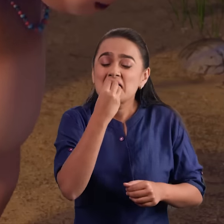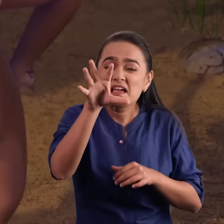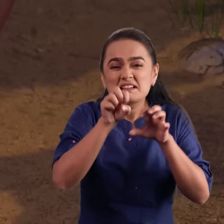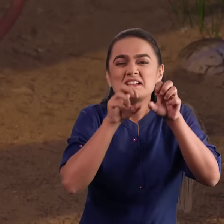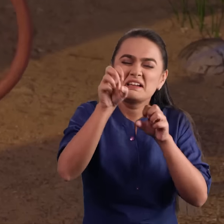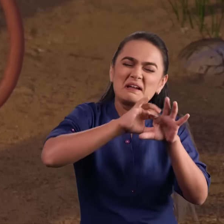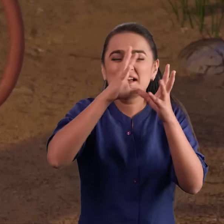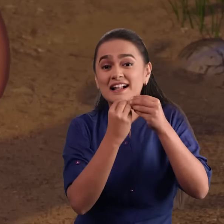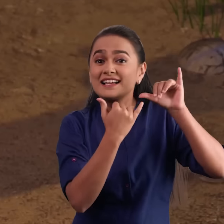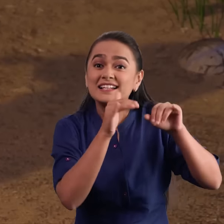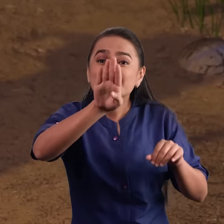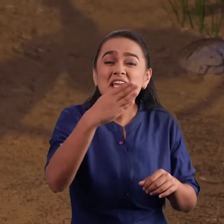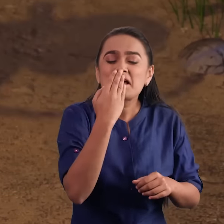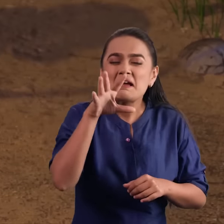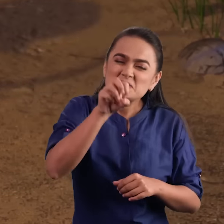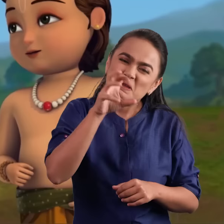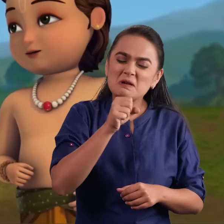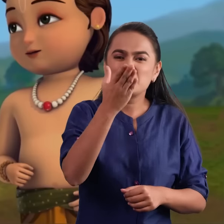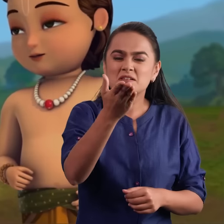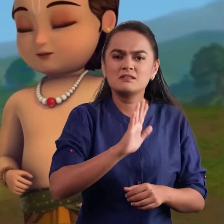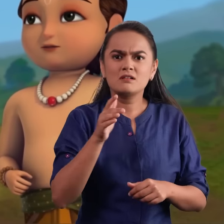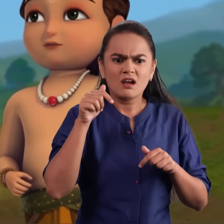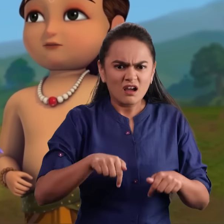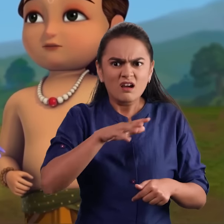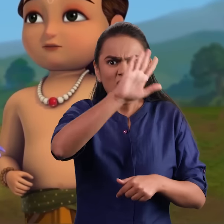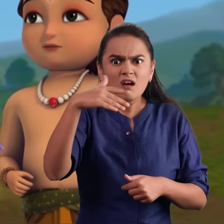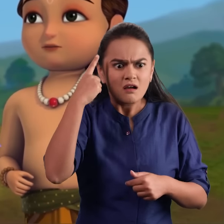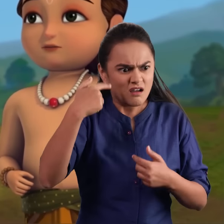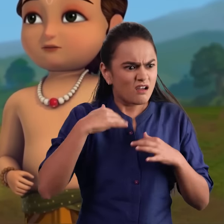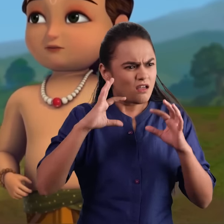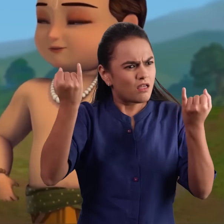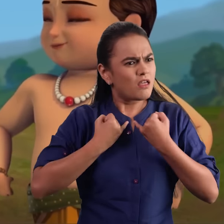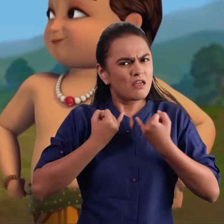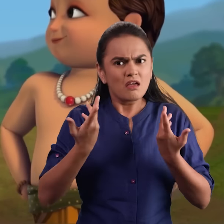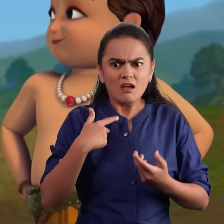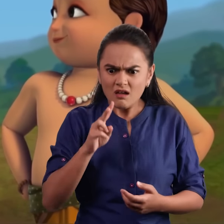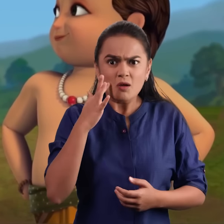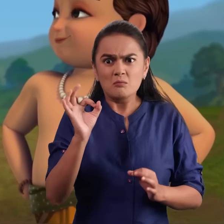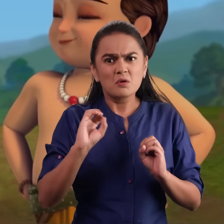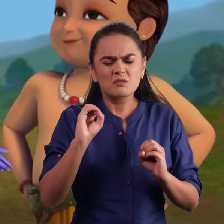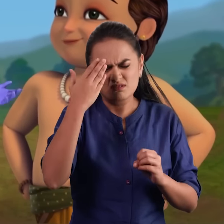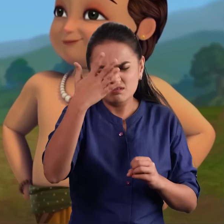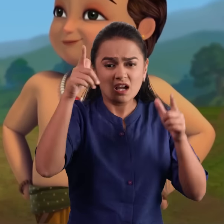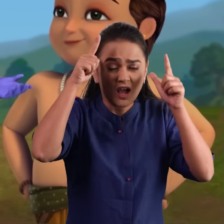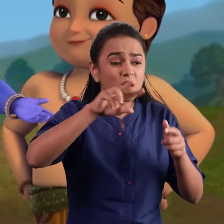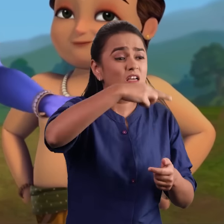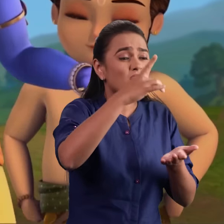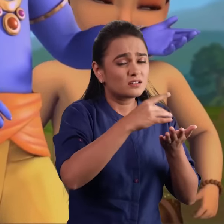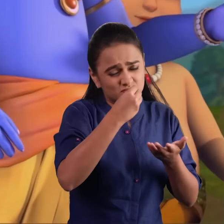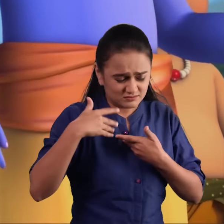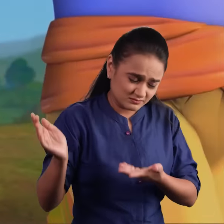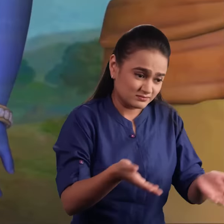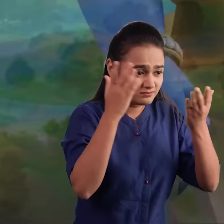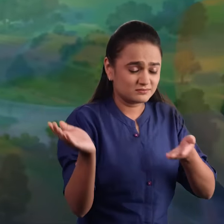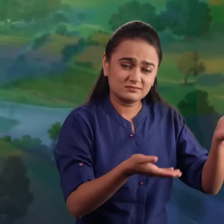माखन चोर, कृष्णा माखन चोर। आजकल मेरी सज्जनता का कोई महत्व ही नहीं रह गया। चलो गायों को किसी और स्थान पर